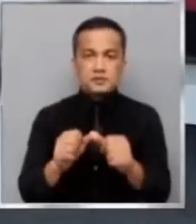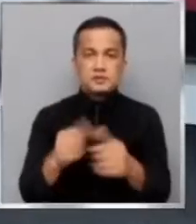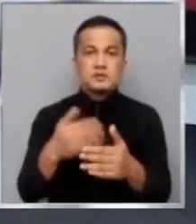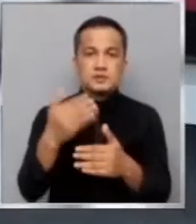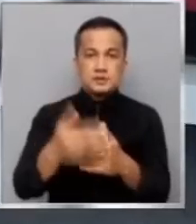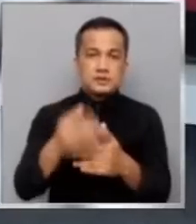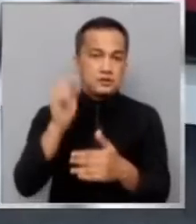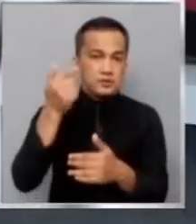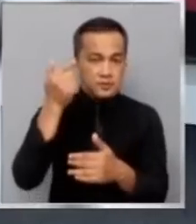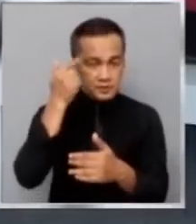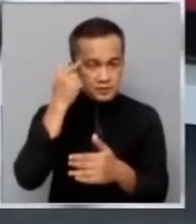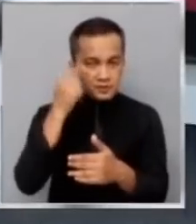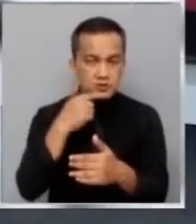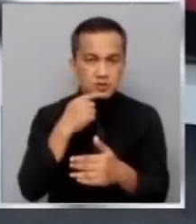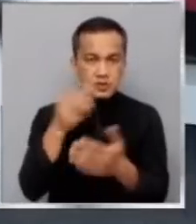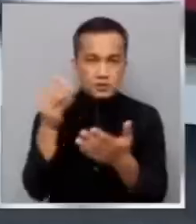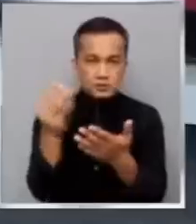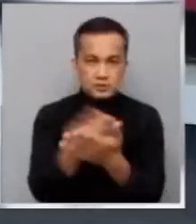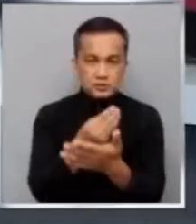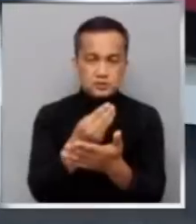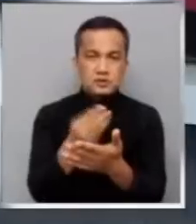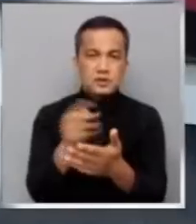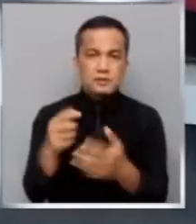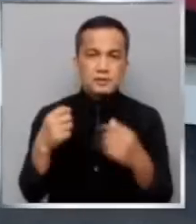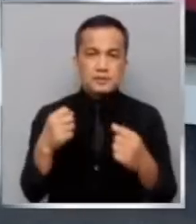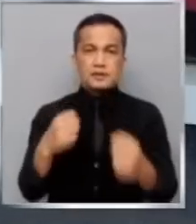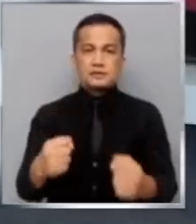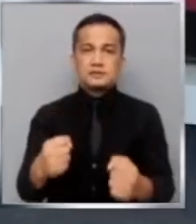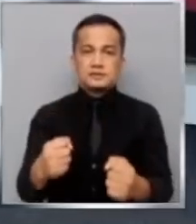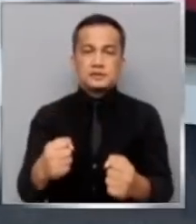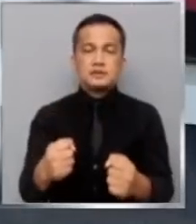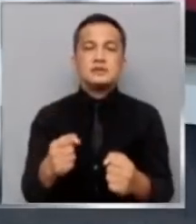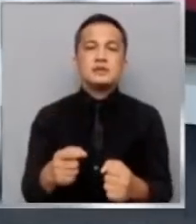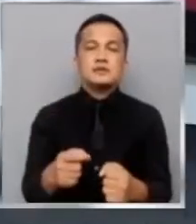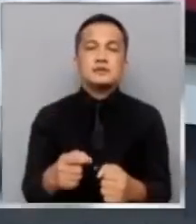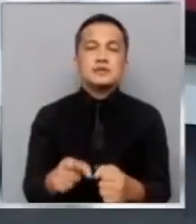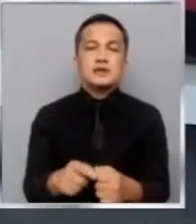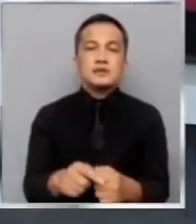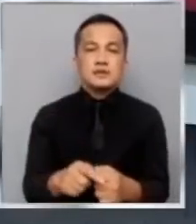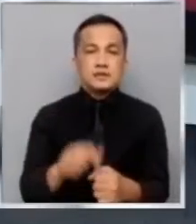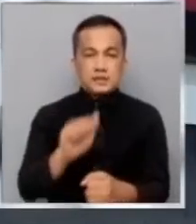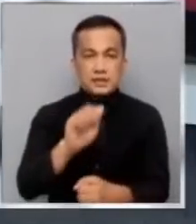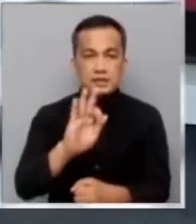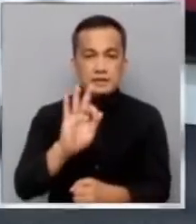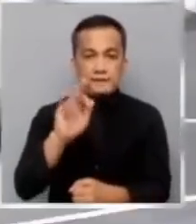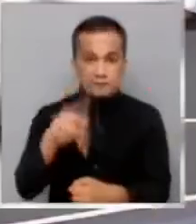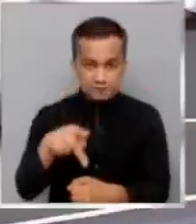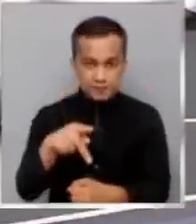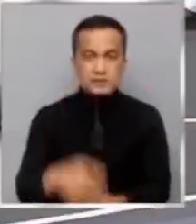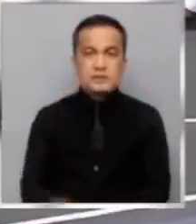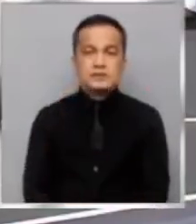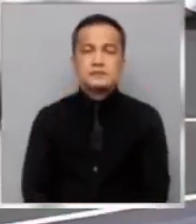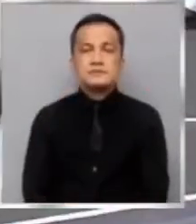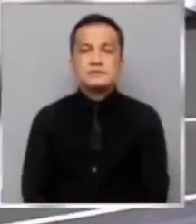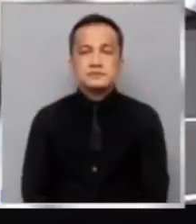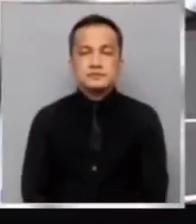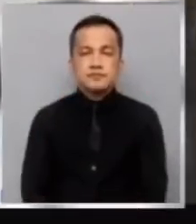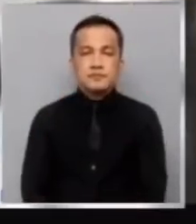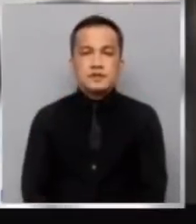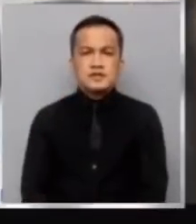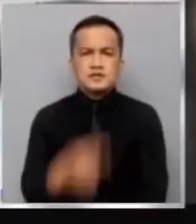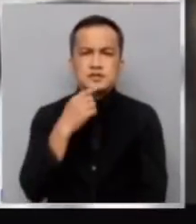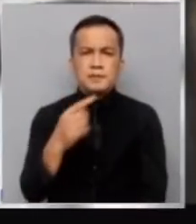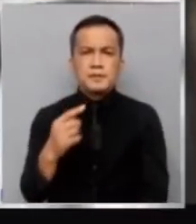ang modernisasyon at pagpapalakas ng puwersa ng Armed Forces of the Philippines o AFP. Ani Lorenzana,